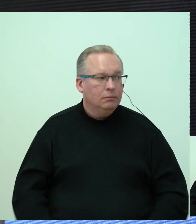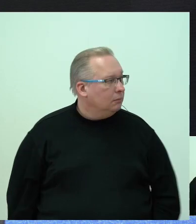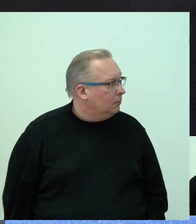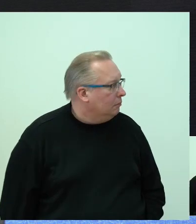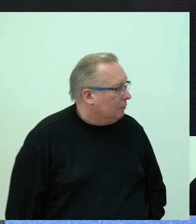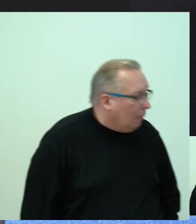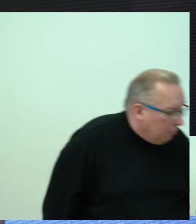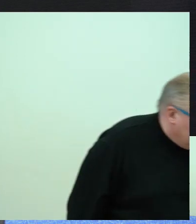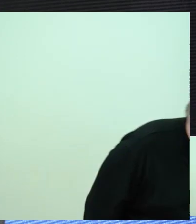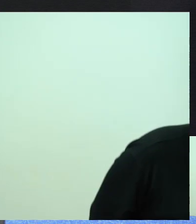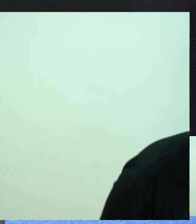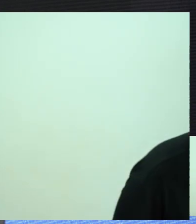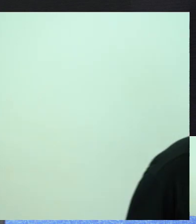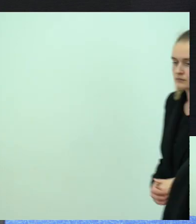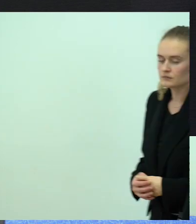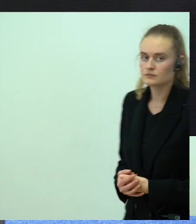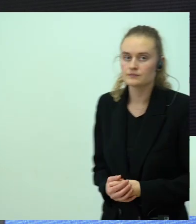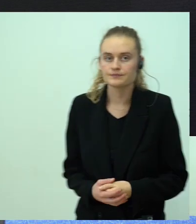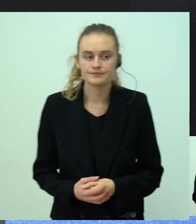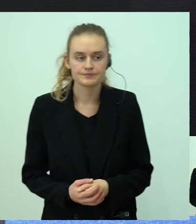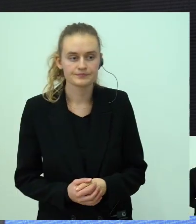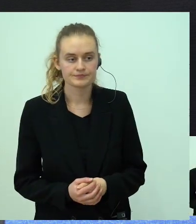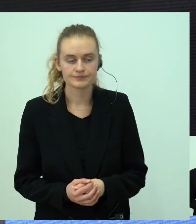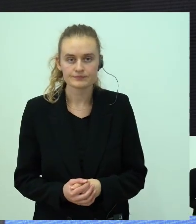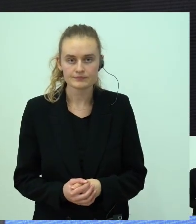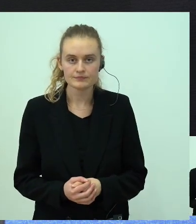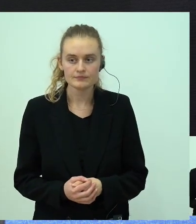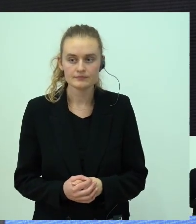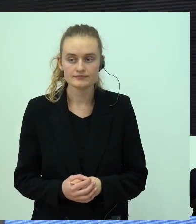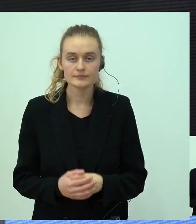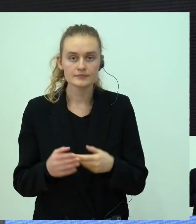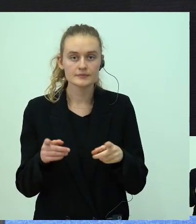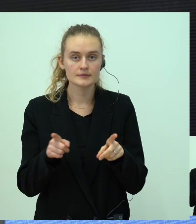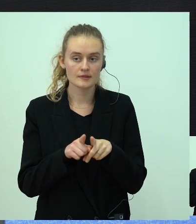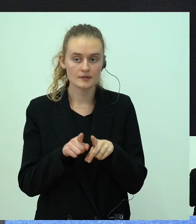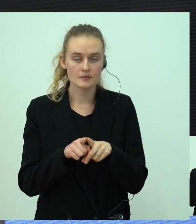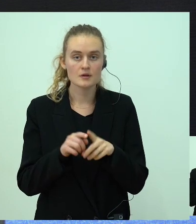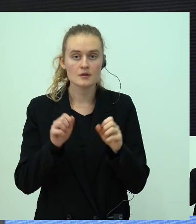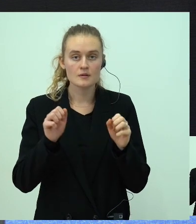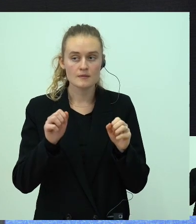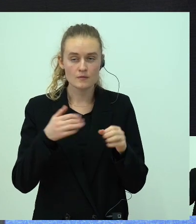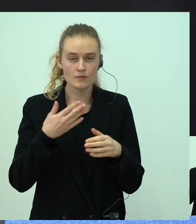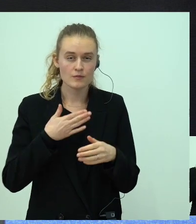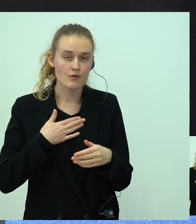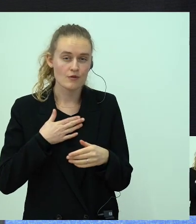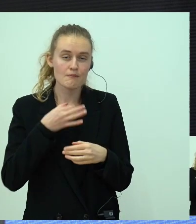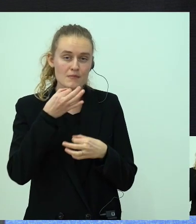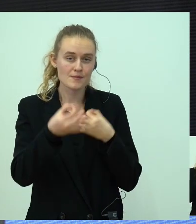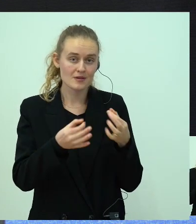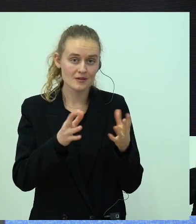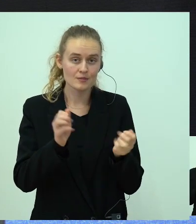Taip pat, mano žodžiai taip pat gali būti panaudoti ir ikiteisminėme tyrime